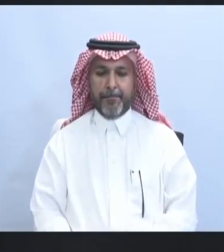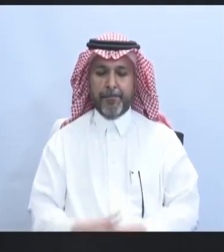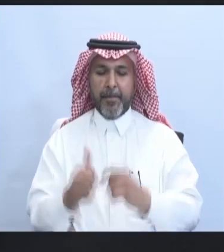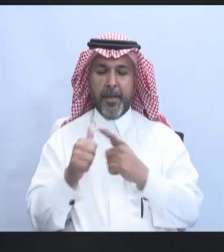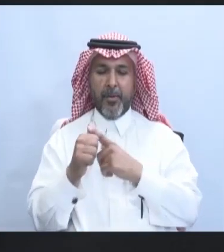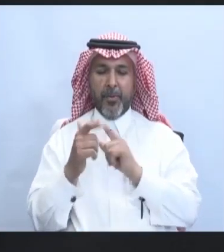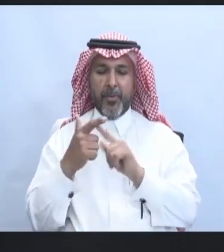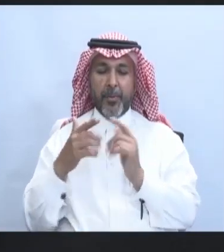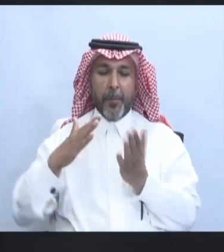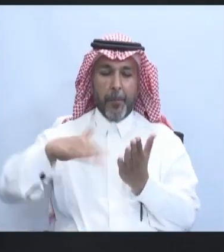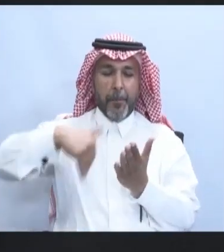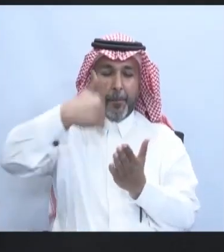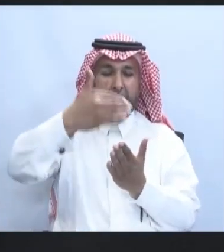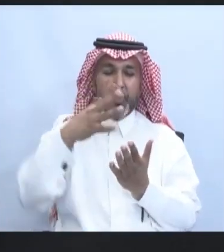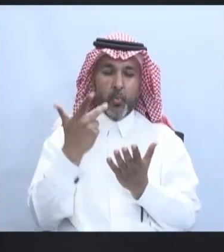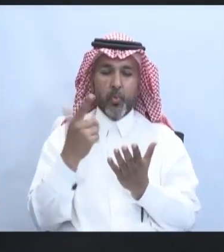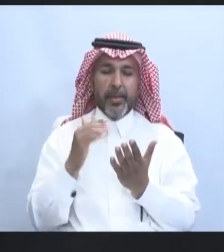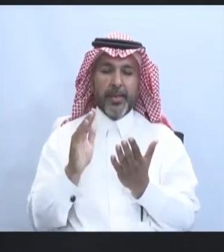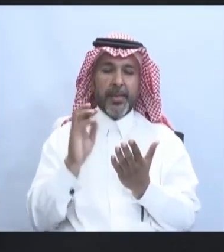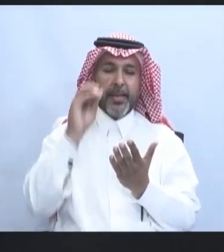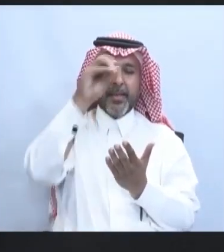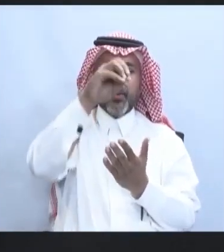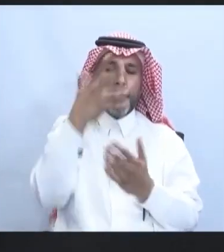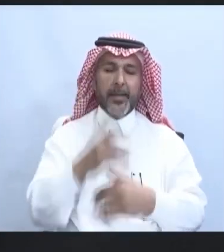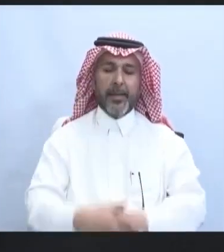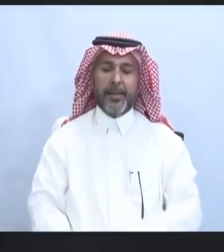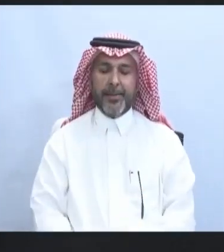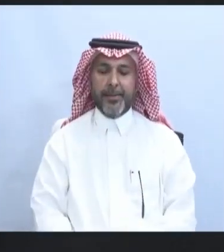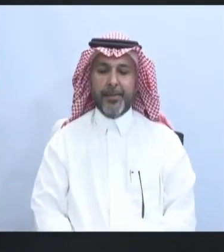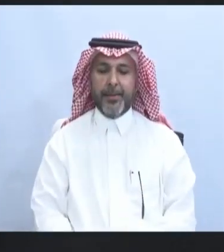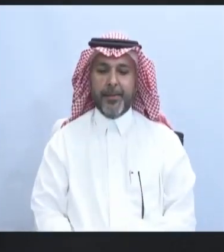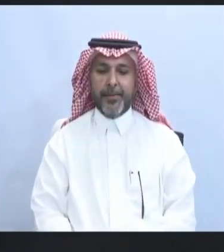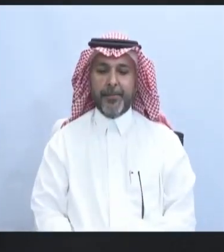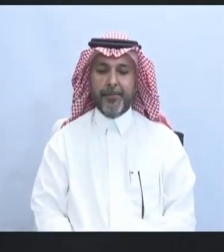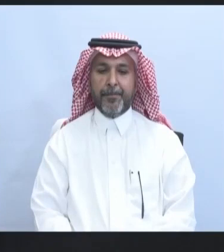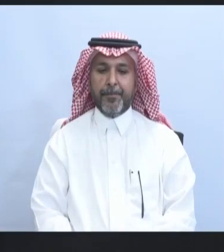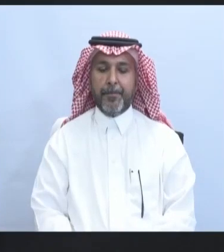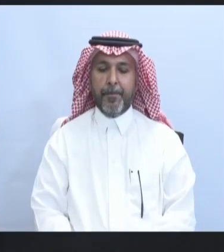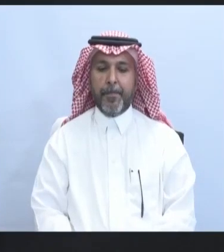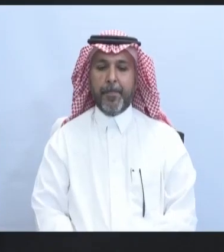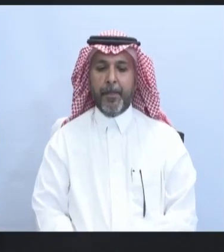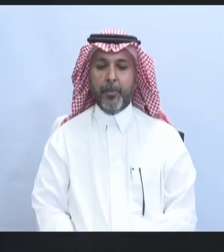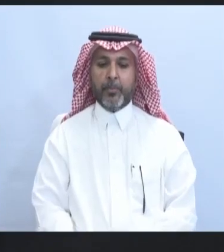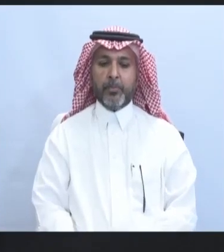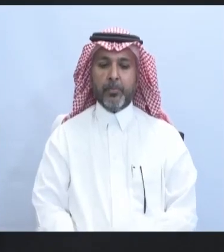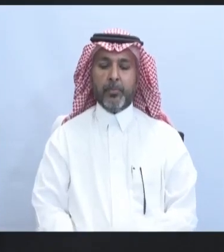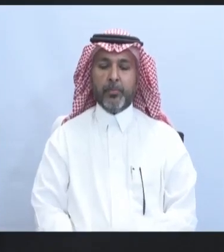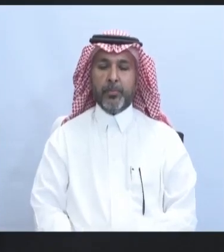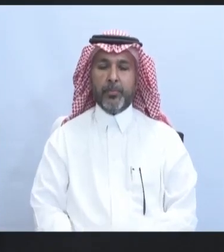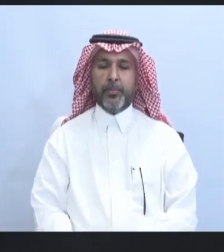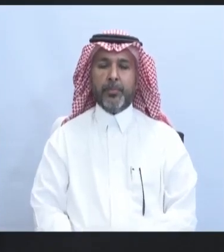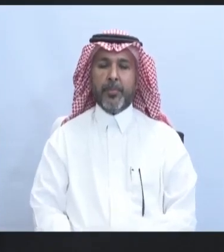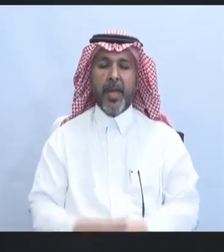امتدت من المدينه المنوره ونعلم ان اساس انبعاث هذه الحضاره الاسلاميه